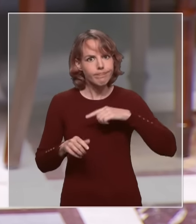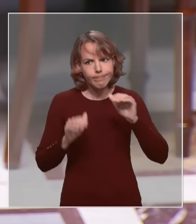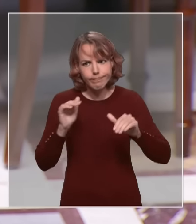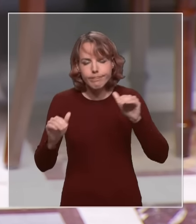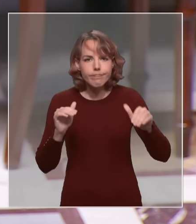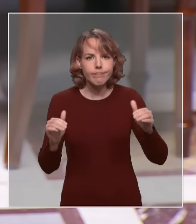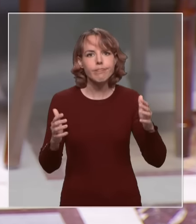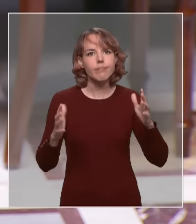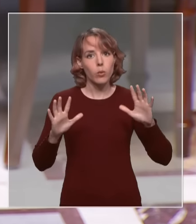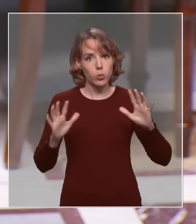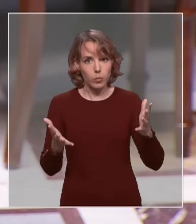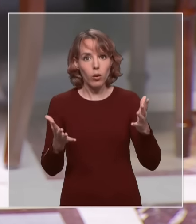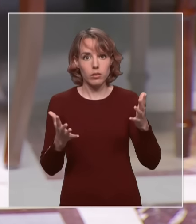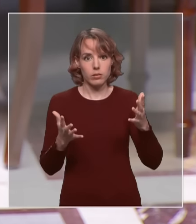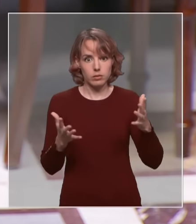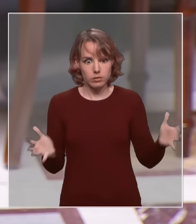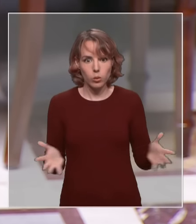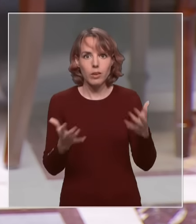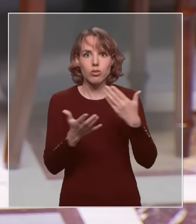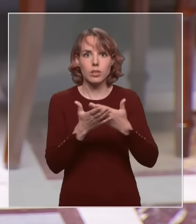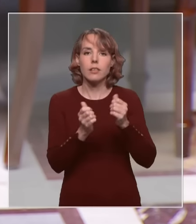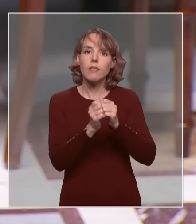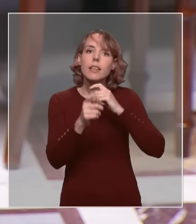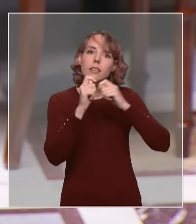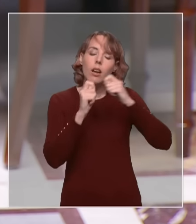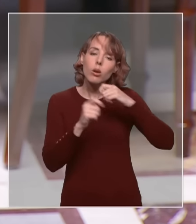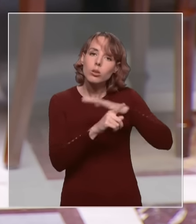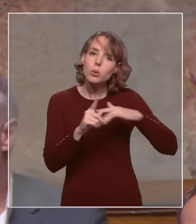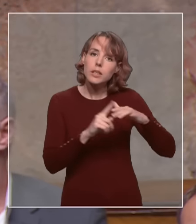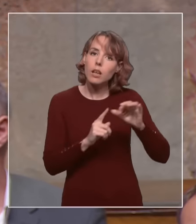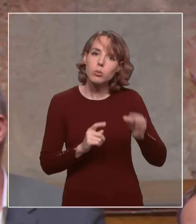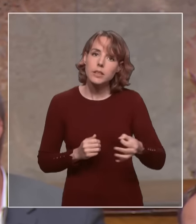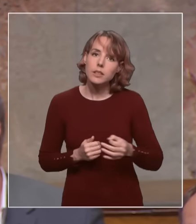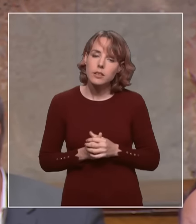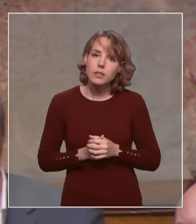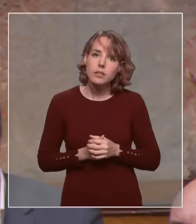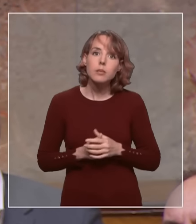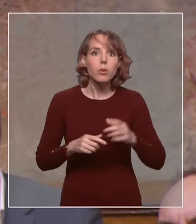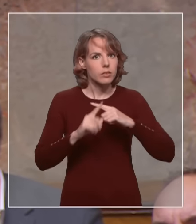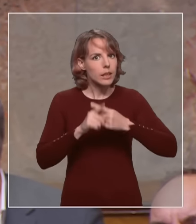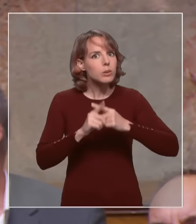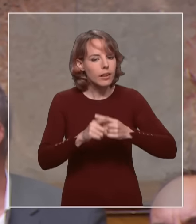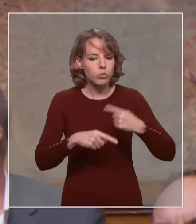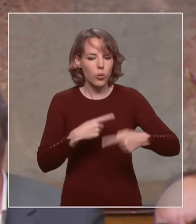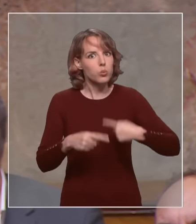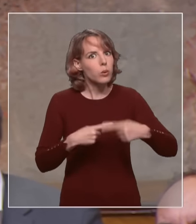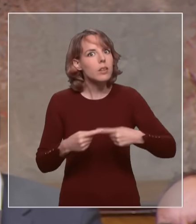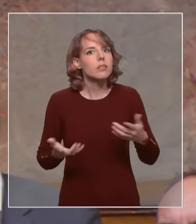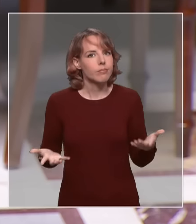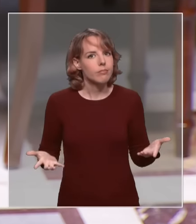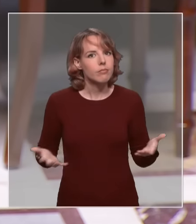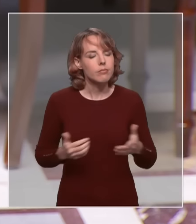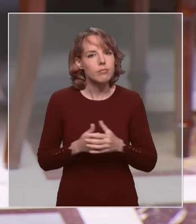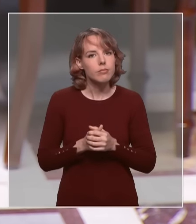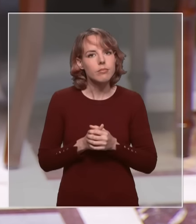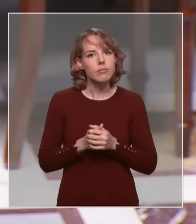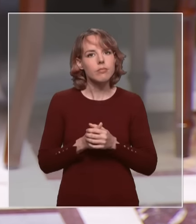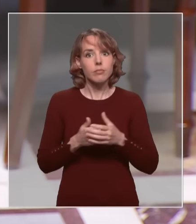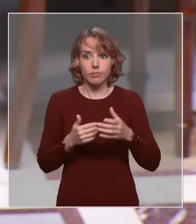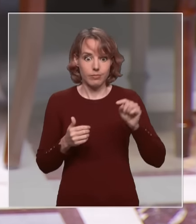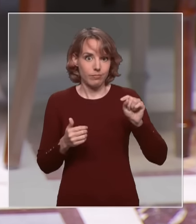seniors par le dialogue social, et je n'ai pas envie de préempter vraiment les négociations qui ont lieu actuellement et qui doivent